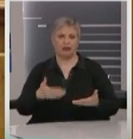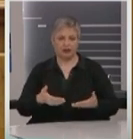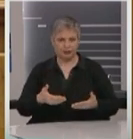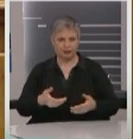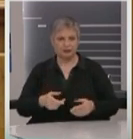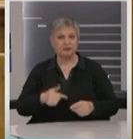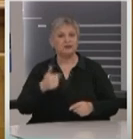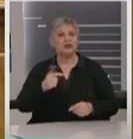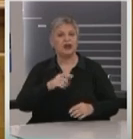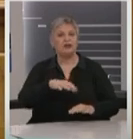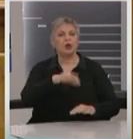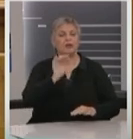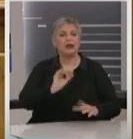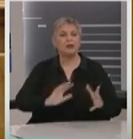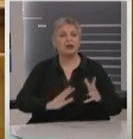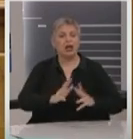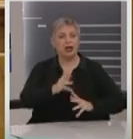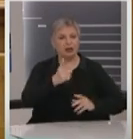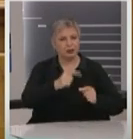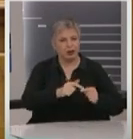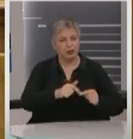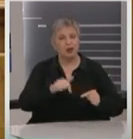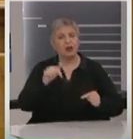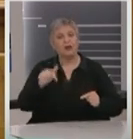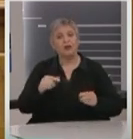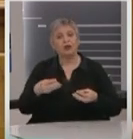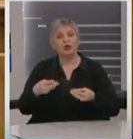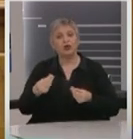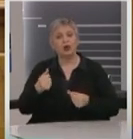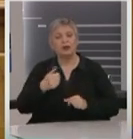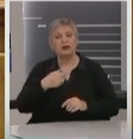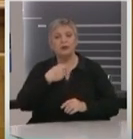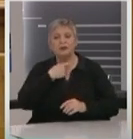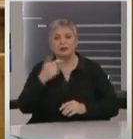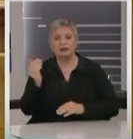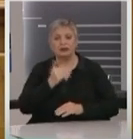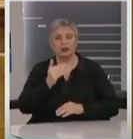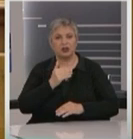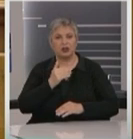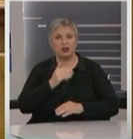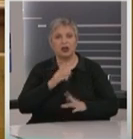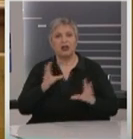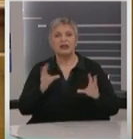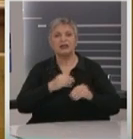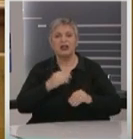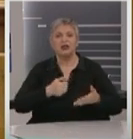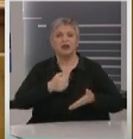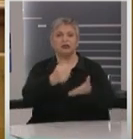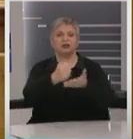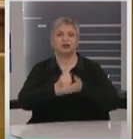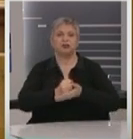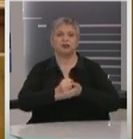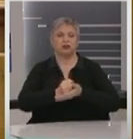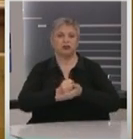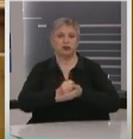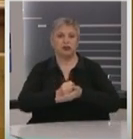αναπτυξιακού, με το ίδιο αίσθημα επίγοντος και αποτελεσματικότητας, κινούμεθα και στην αξιοποίηση του ΕΣΠΑ.